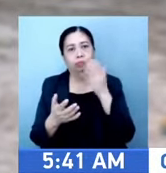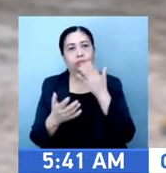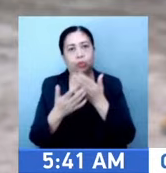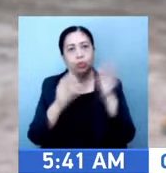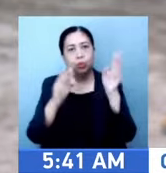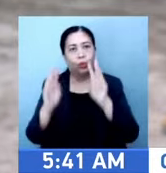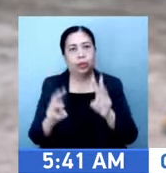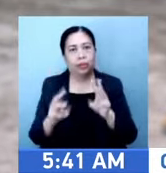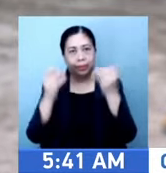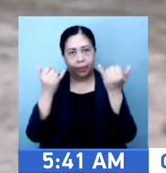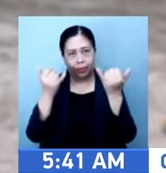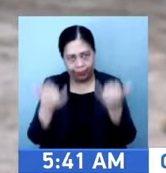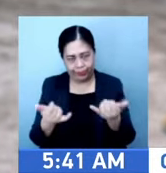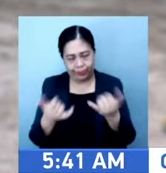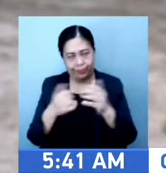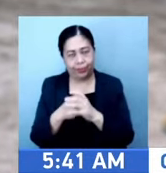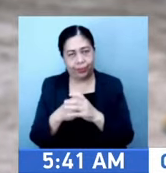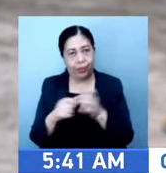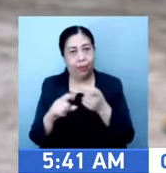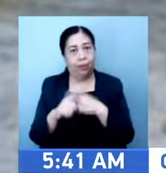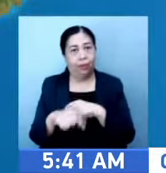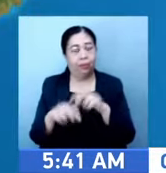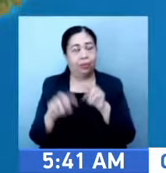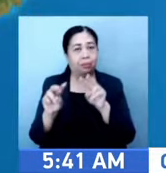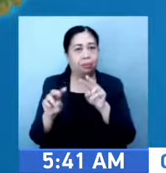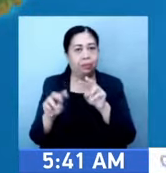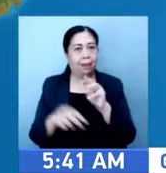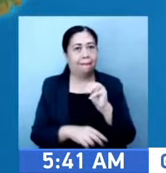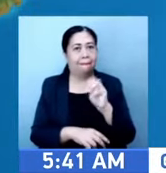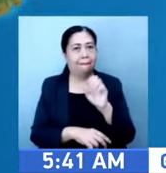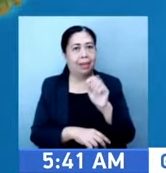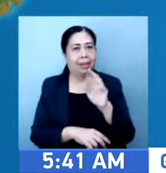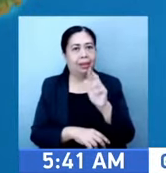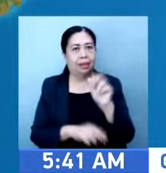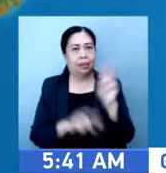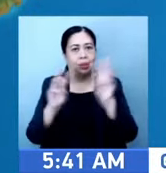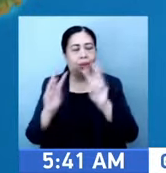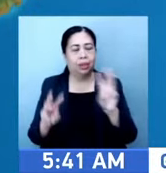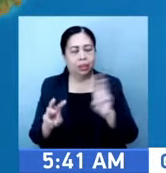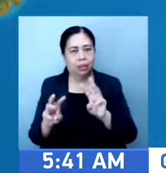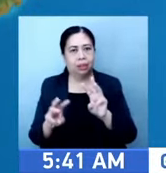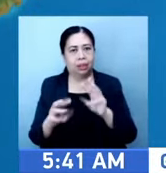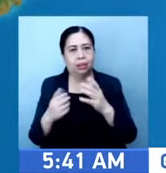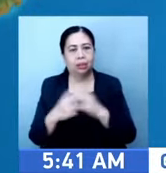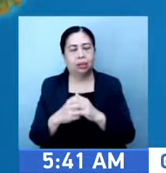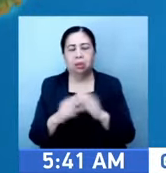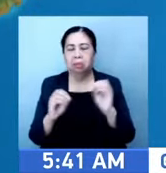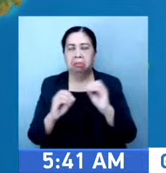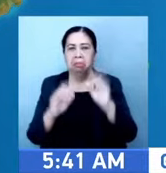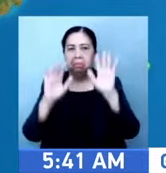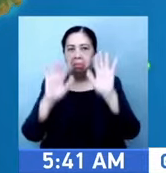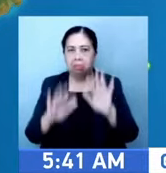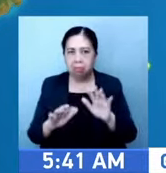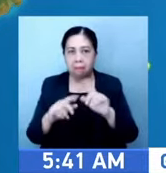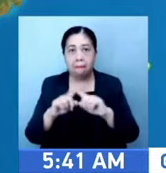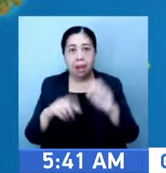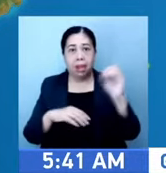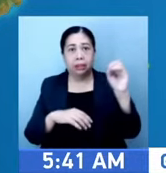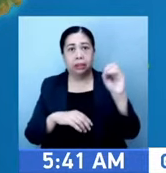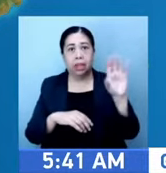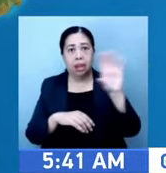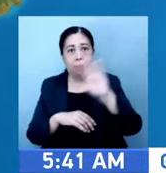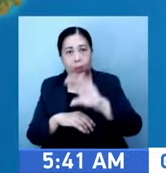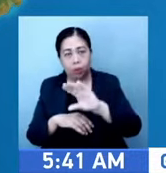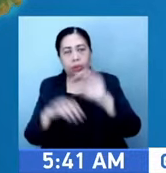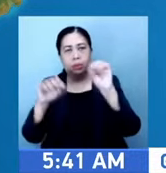Base sa rainfall forecast ng Metro Weather, umaga pa lang ang mababa na ang tsansa ng ulan. Pero pagsapit ng hapon, posible na po ang light to